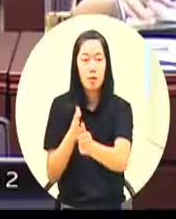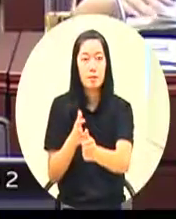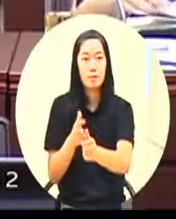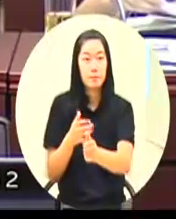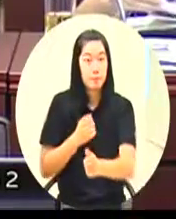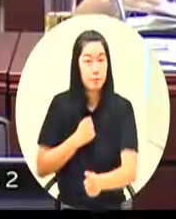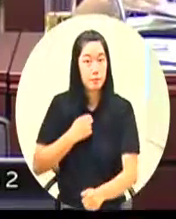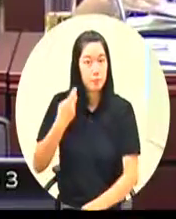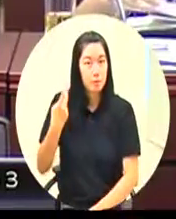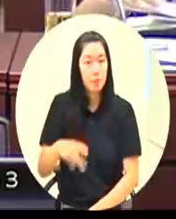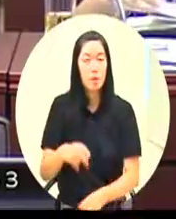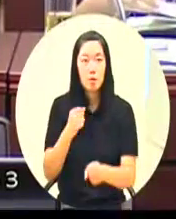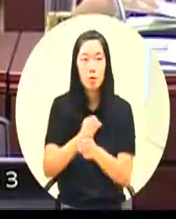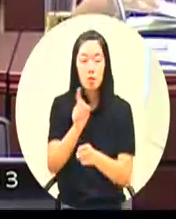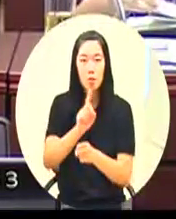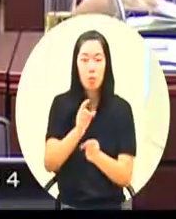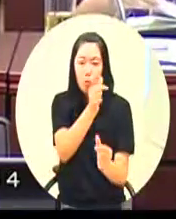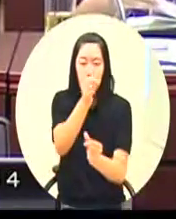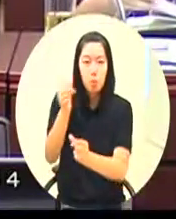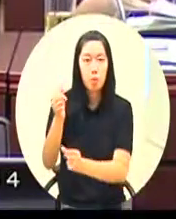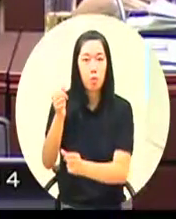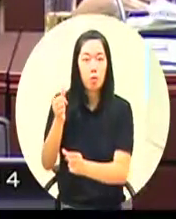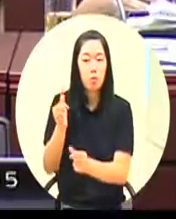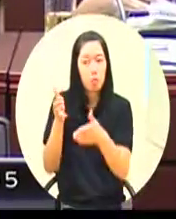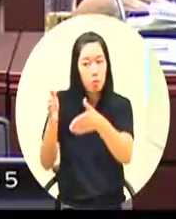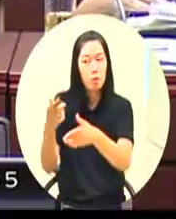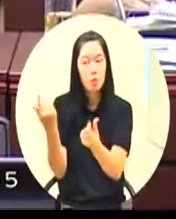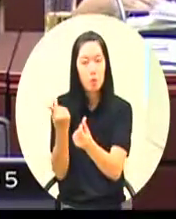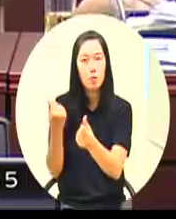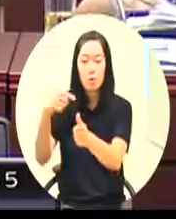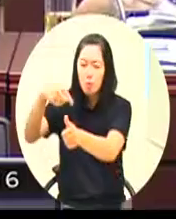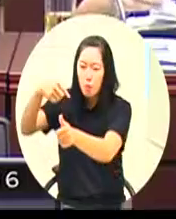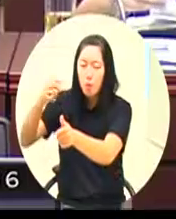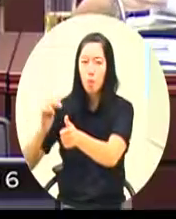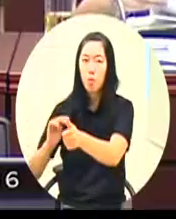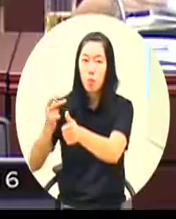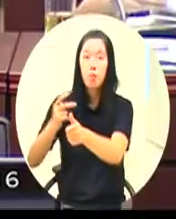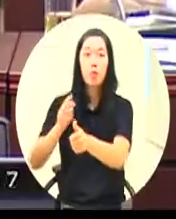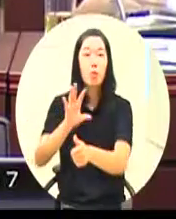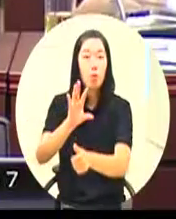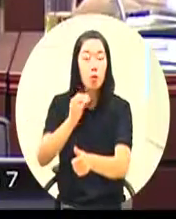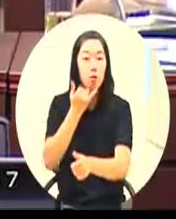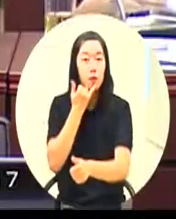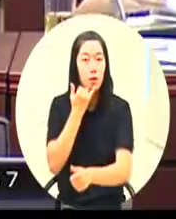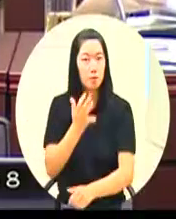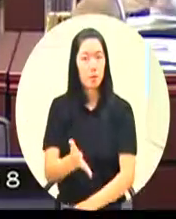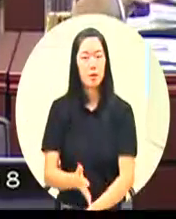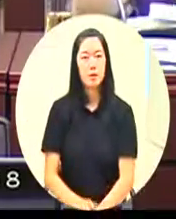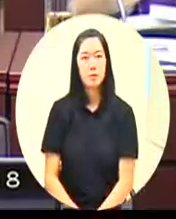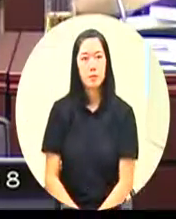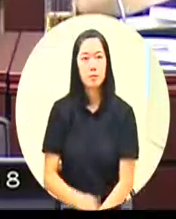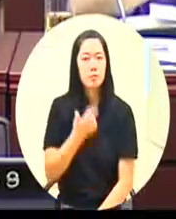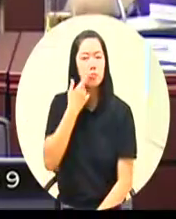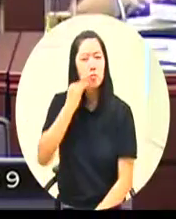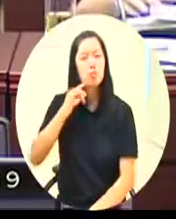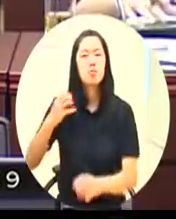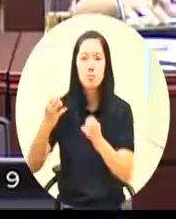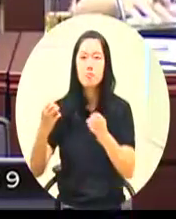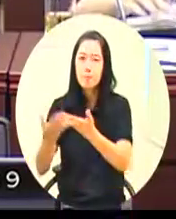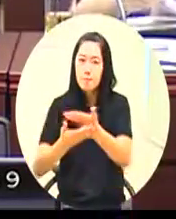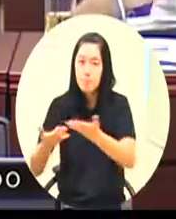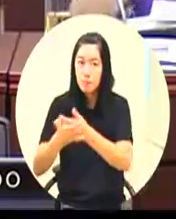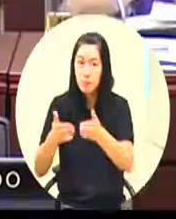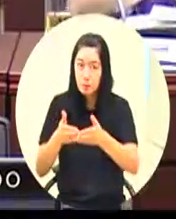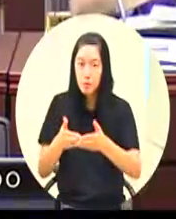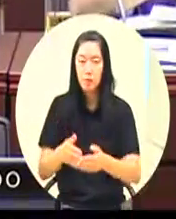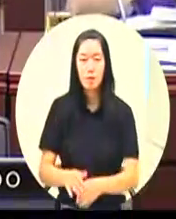可以再做一些比较完善的处理，连辅导的机制也没有进来，跟男生的家长也没有做好的沟通哦。所以如